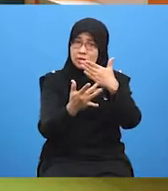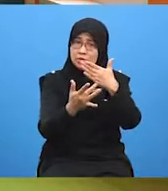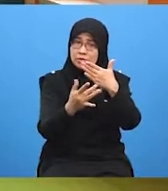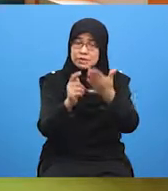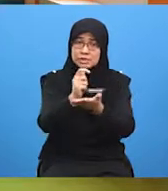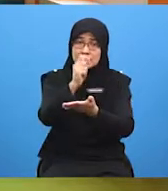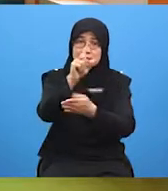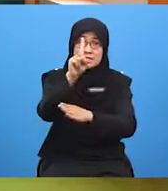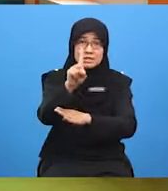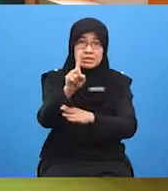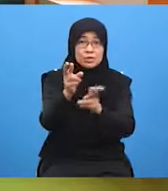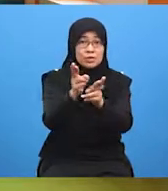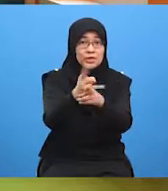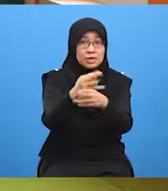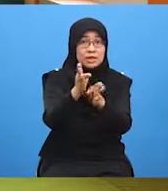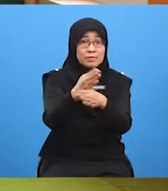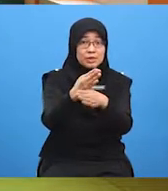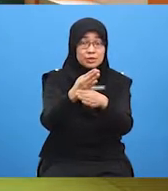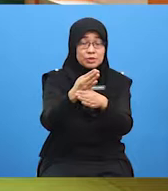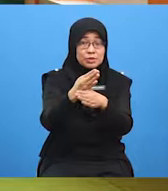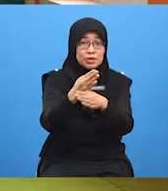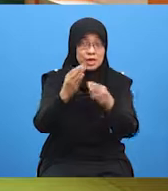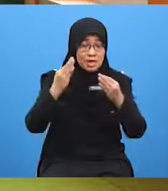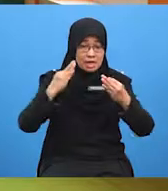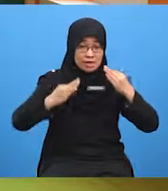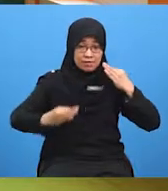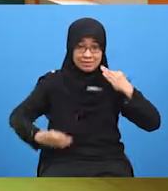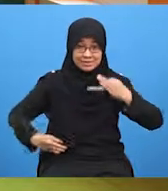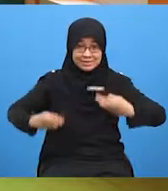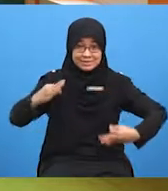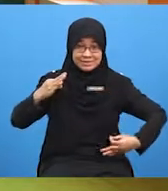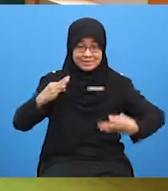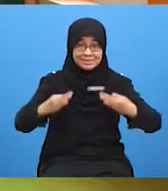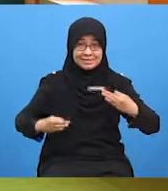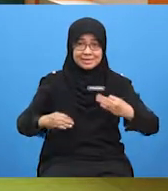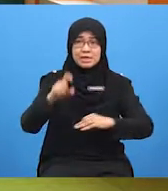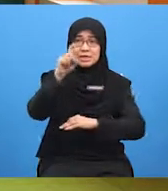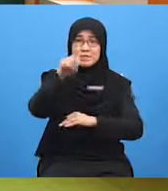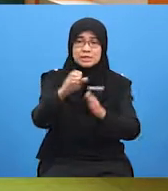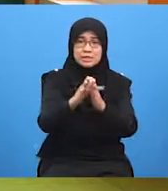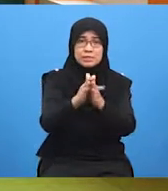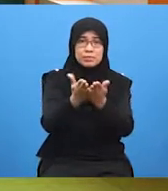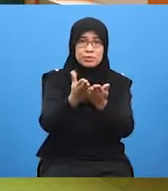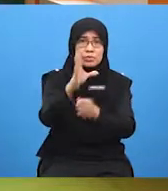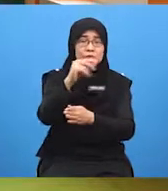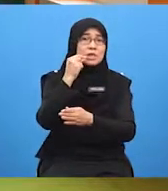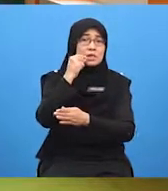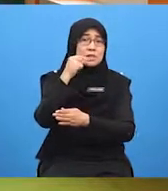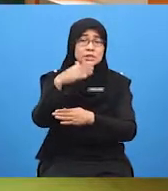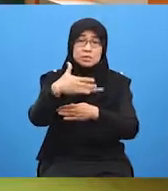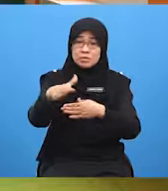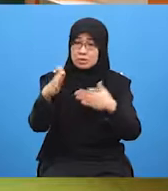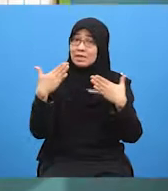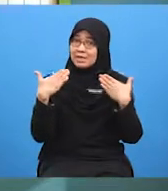reka bentuk fashion. Sebelum memulakan kelas, pastikan buku dan alat tulis telah ada bersama